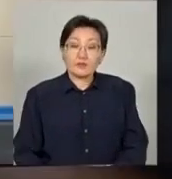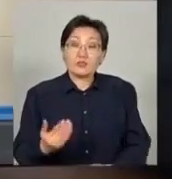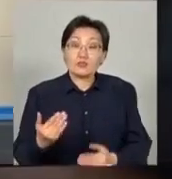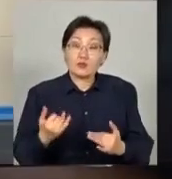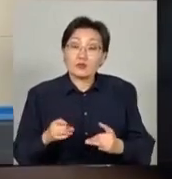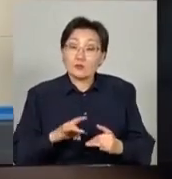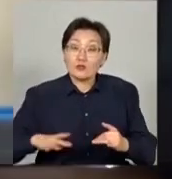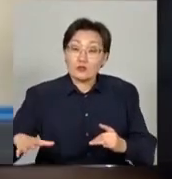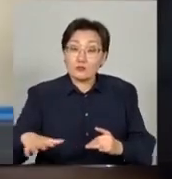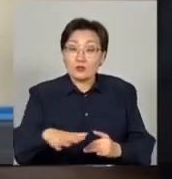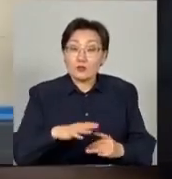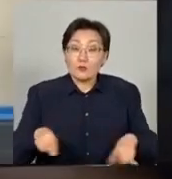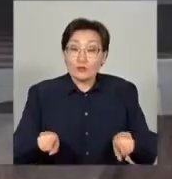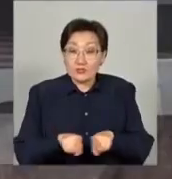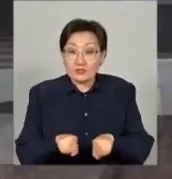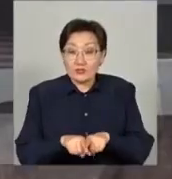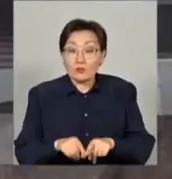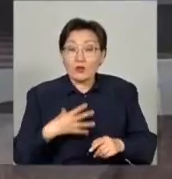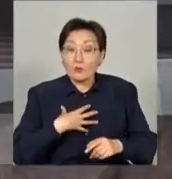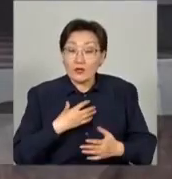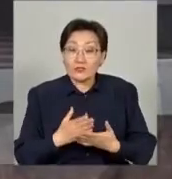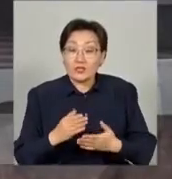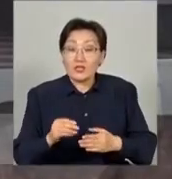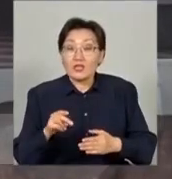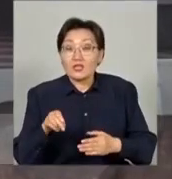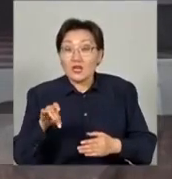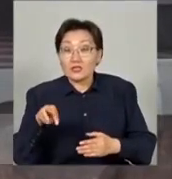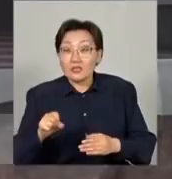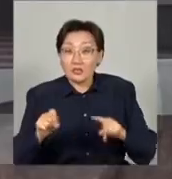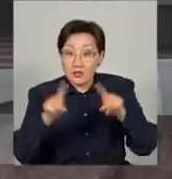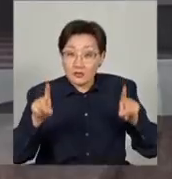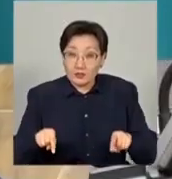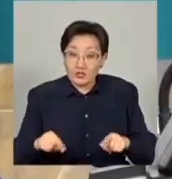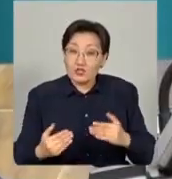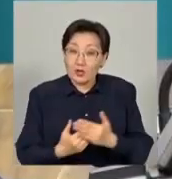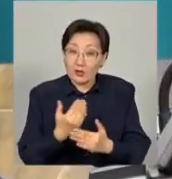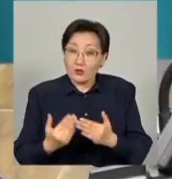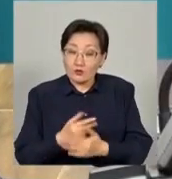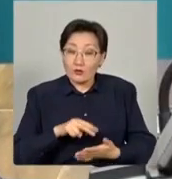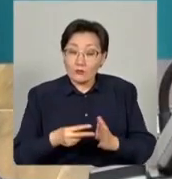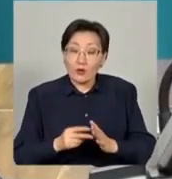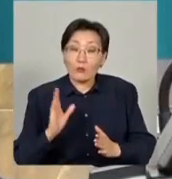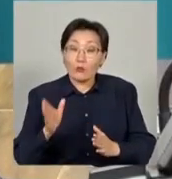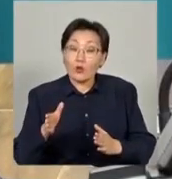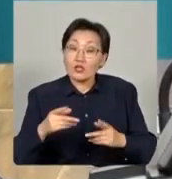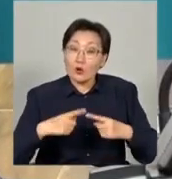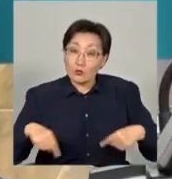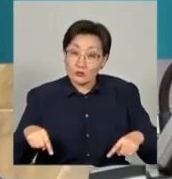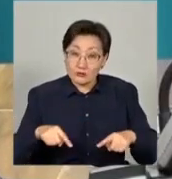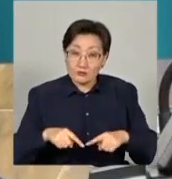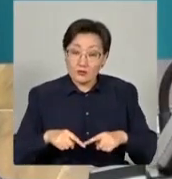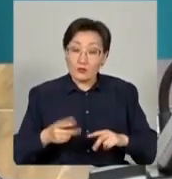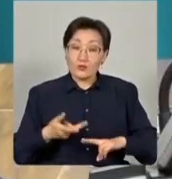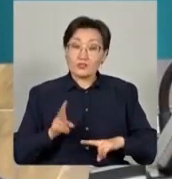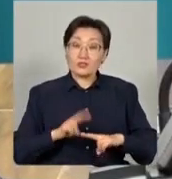енді республика бойынша осындай маңызы зор карталардың барлығын жаңалап шықпақ. Болашақ орталық